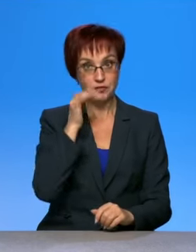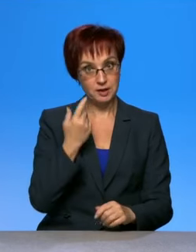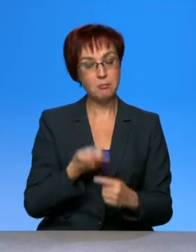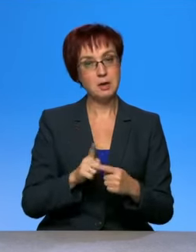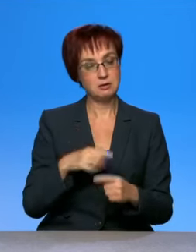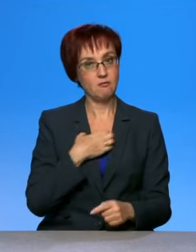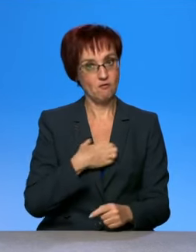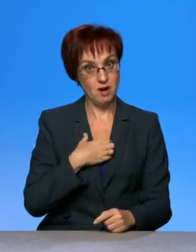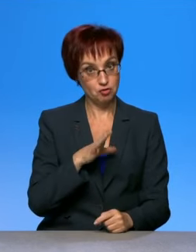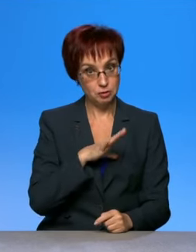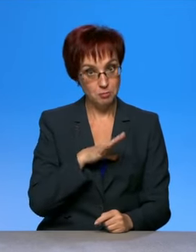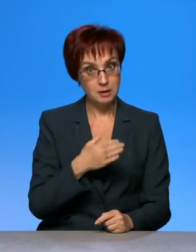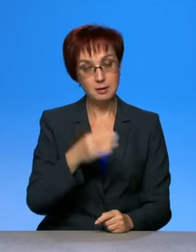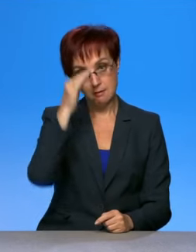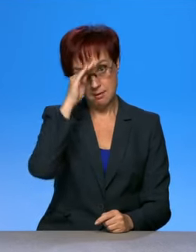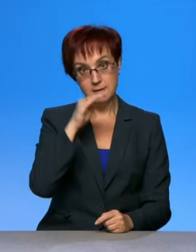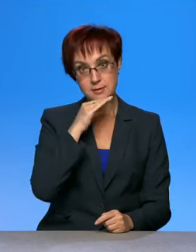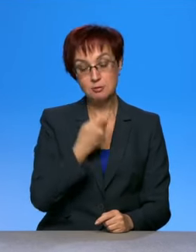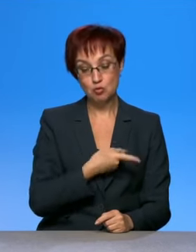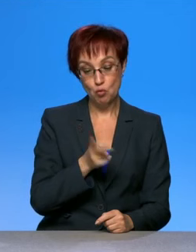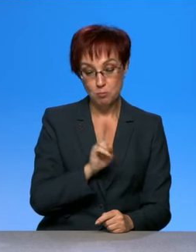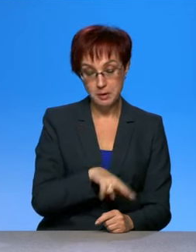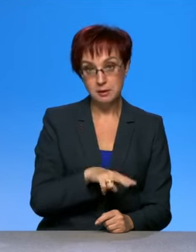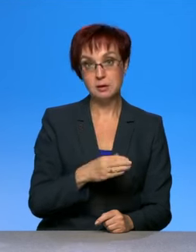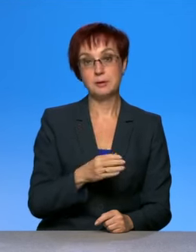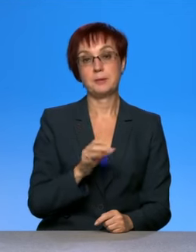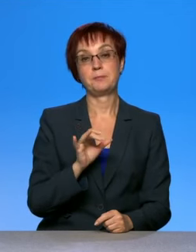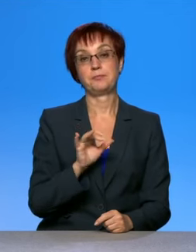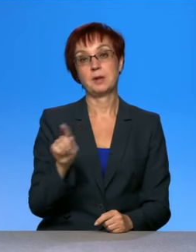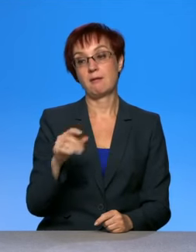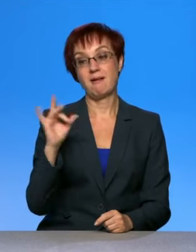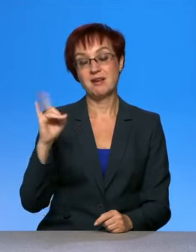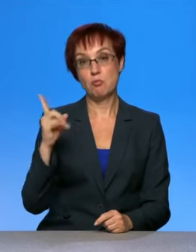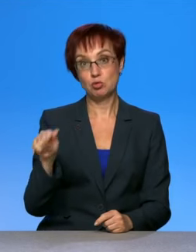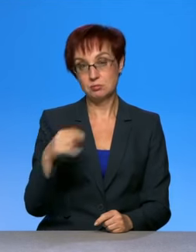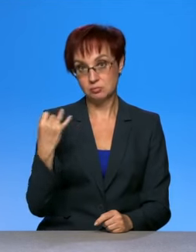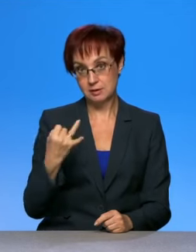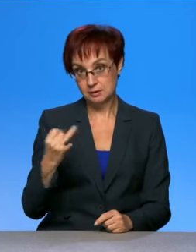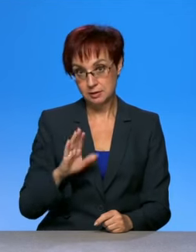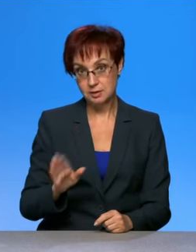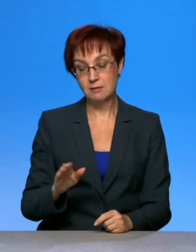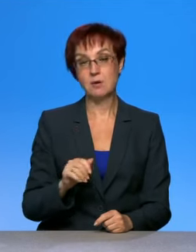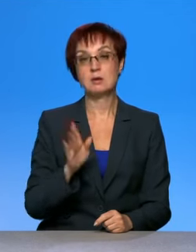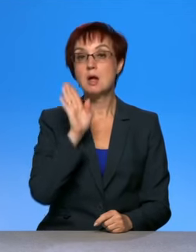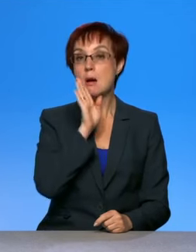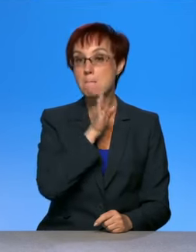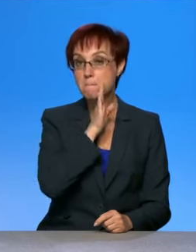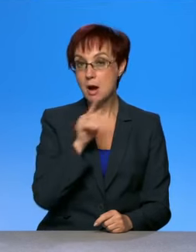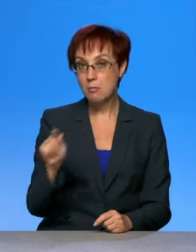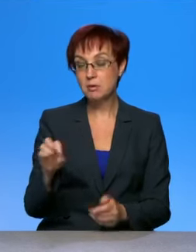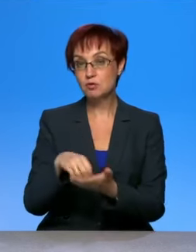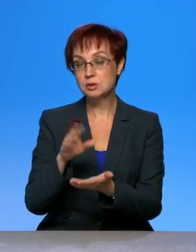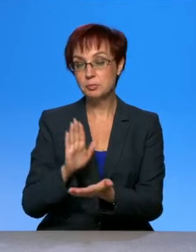умер не интересовался ребнком не подозревал что его сын станет головой мама записала его гербер